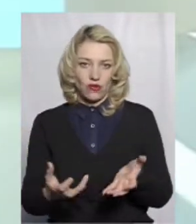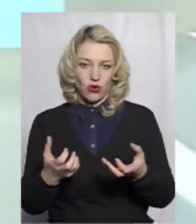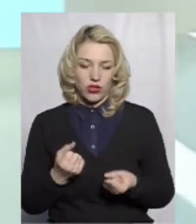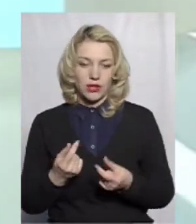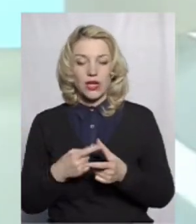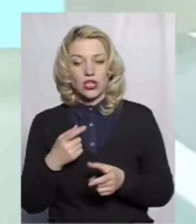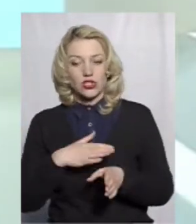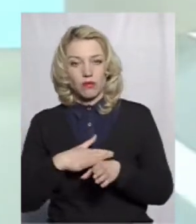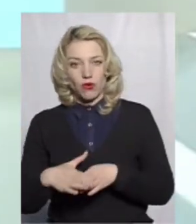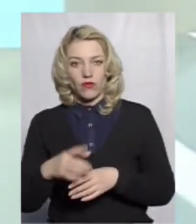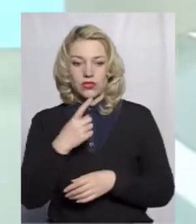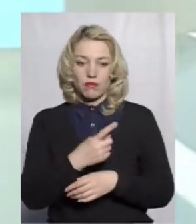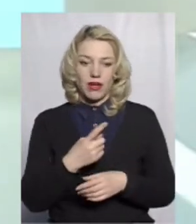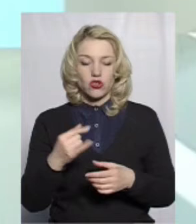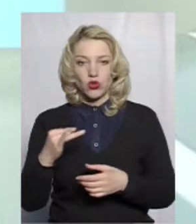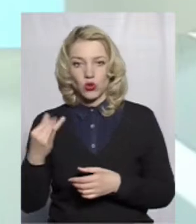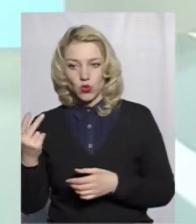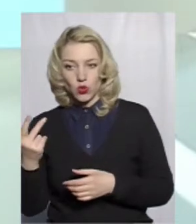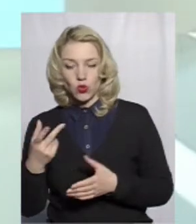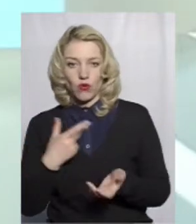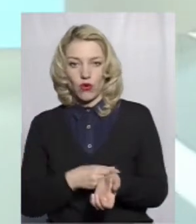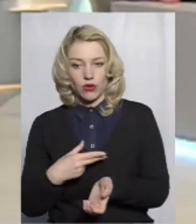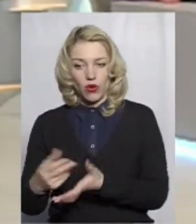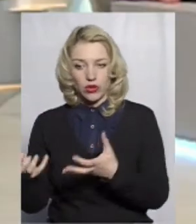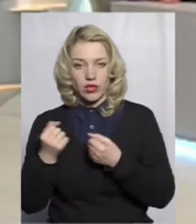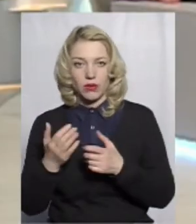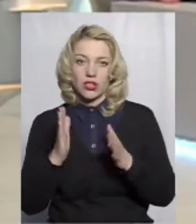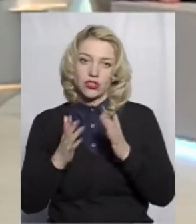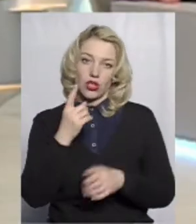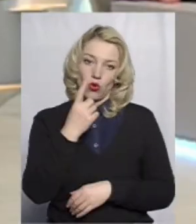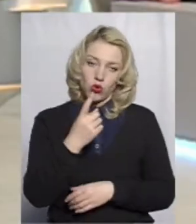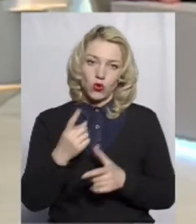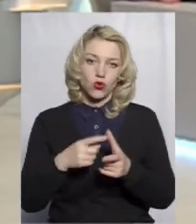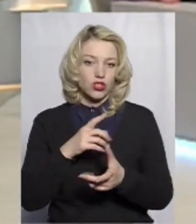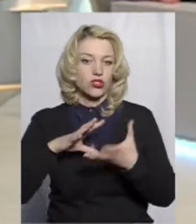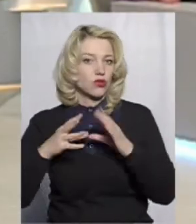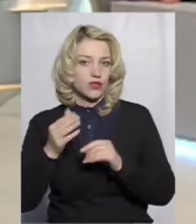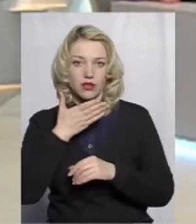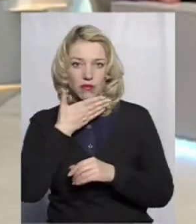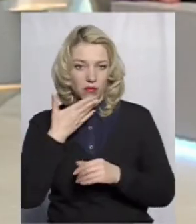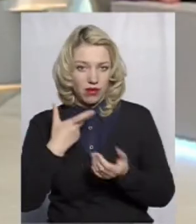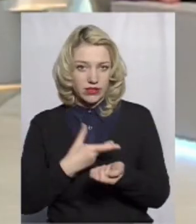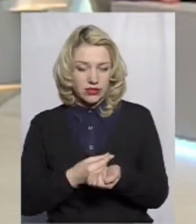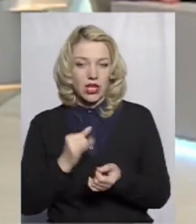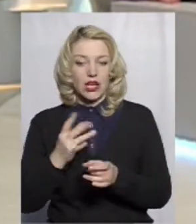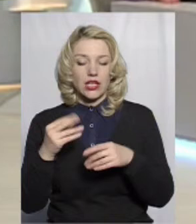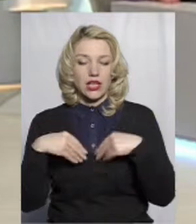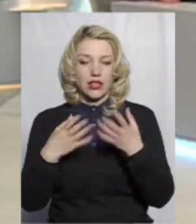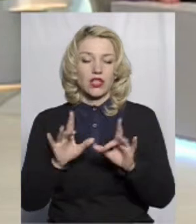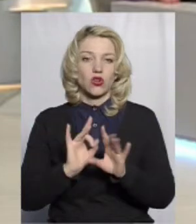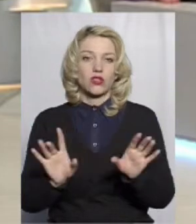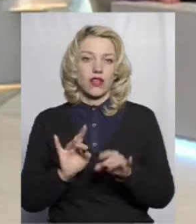вони повністю першу і другу вакцину отримали, чи вони тільки одну, чи зовсім не вакциновані. І надати роз'яснену